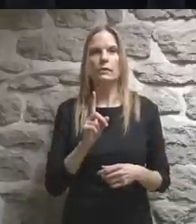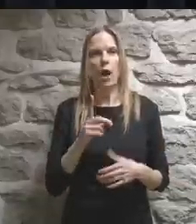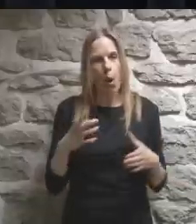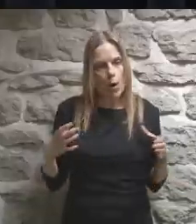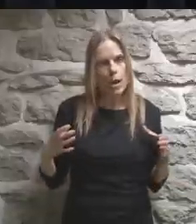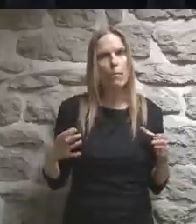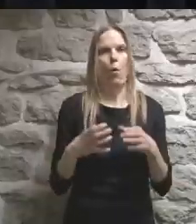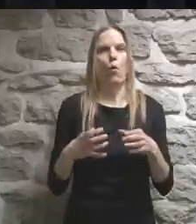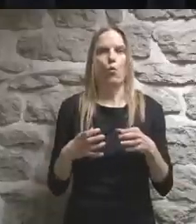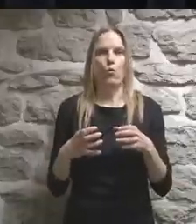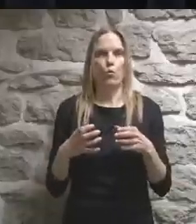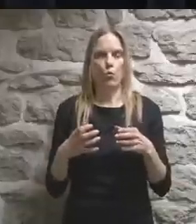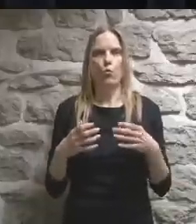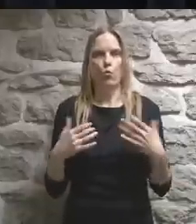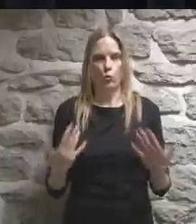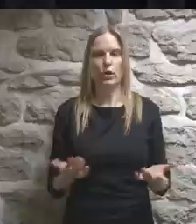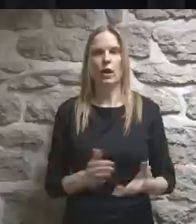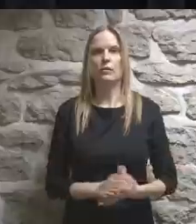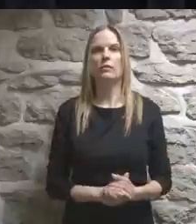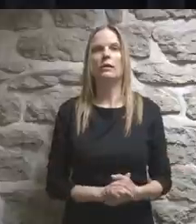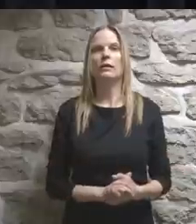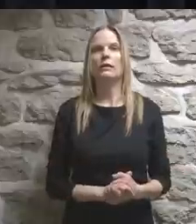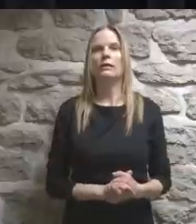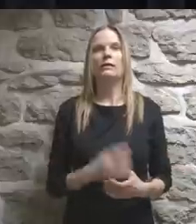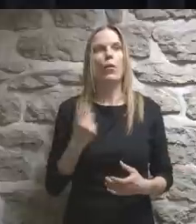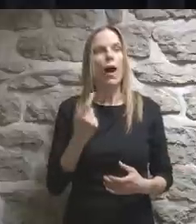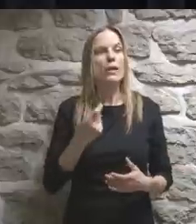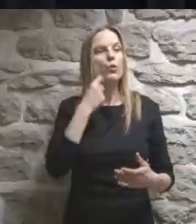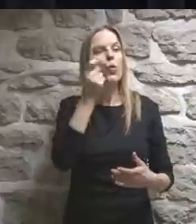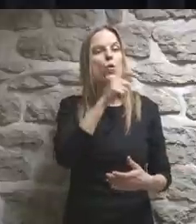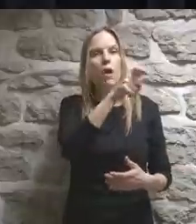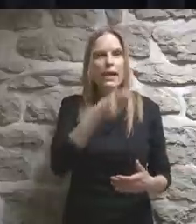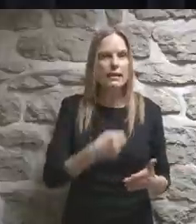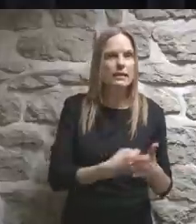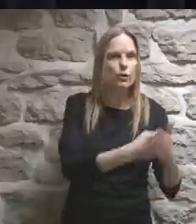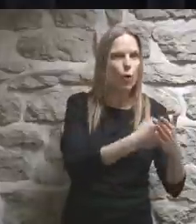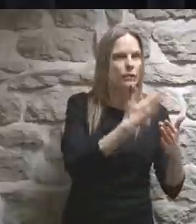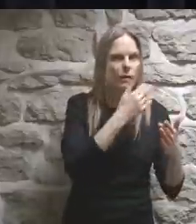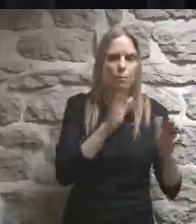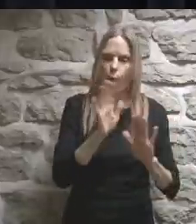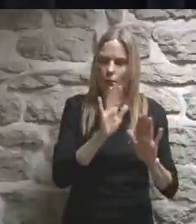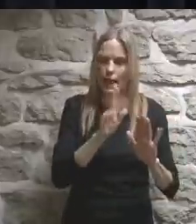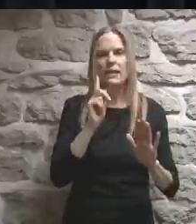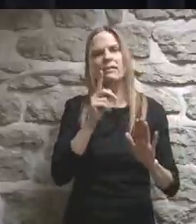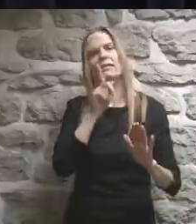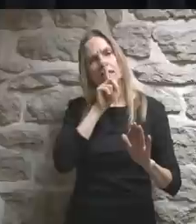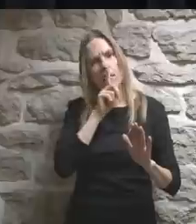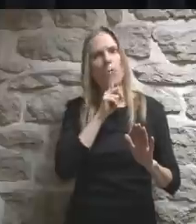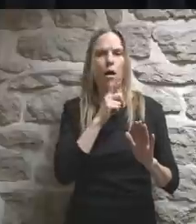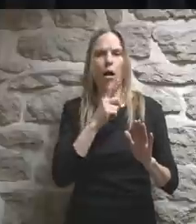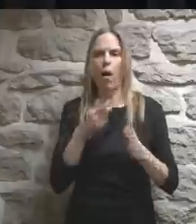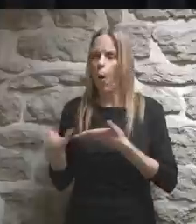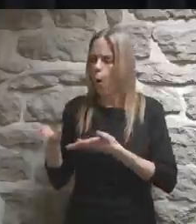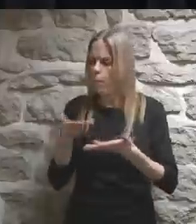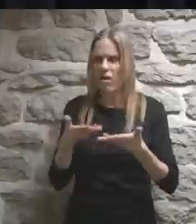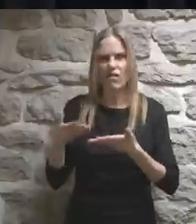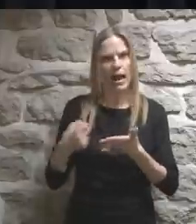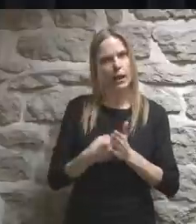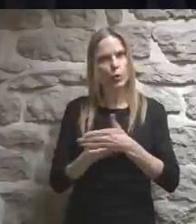kokku, mitte ainult ei toeta ukrainlasi, vaid toetame ka üksteist. Tõesti on nii,